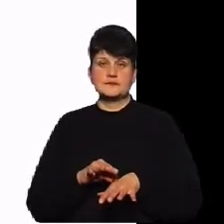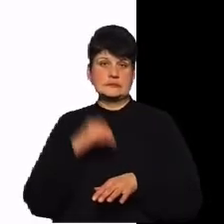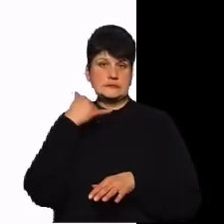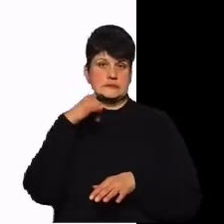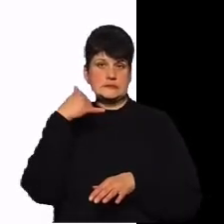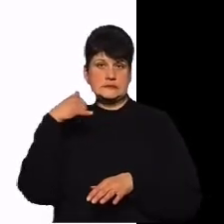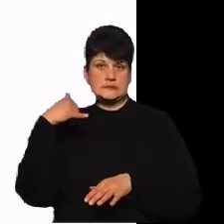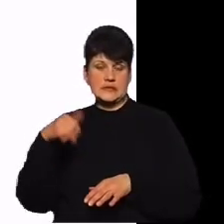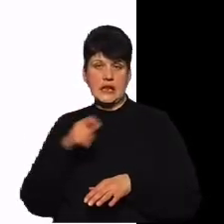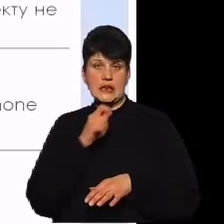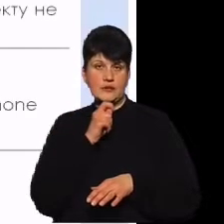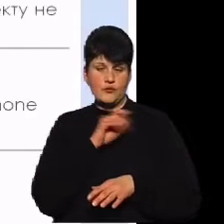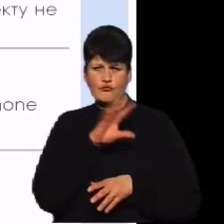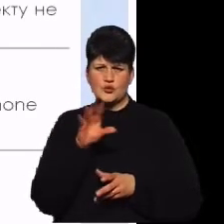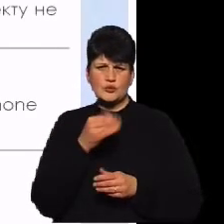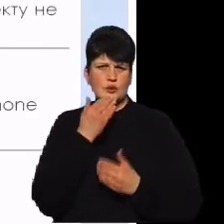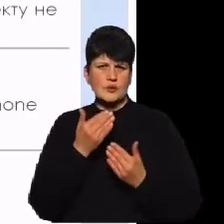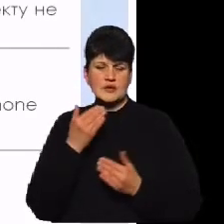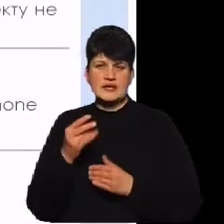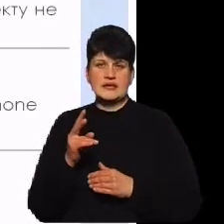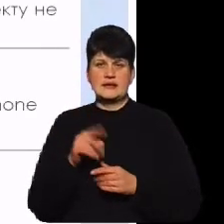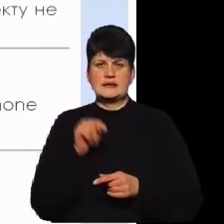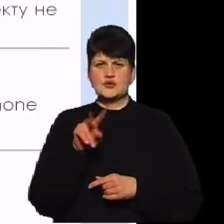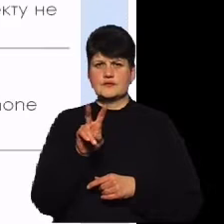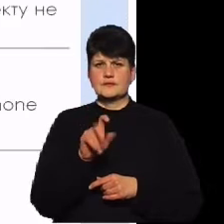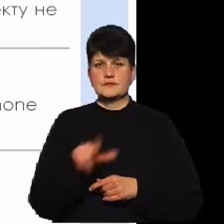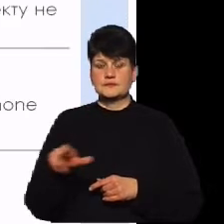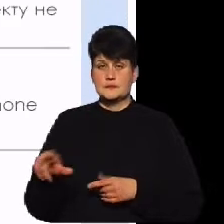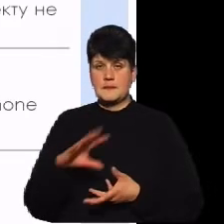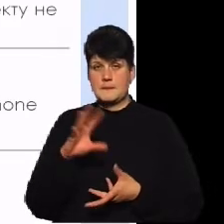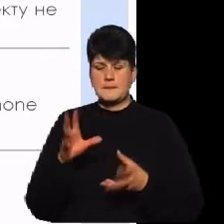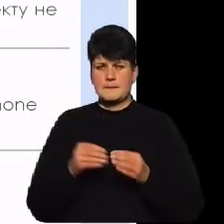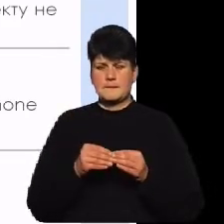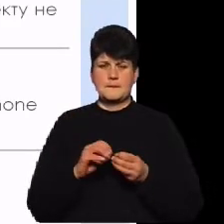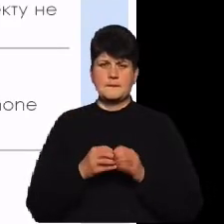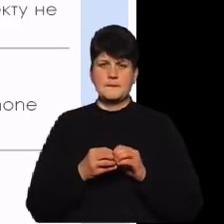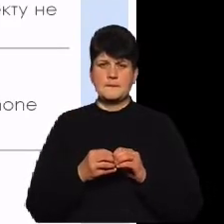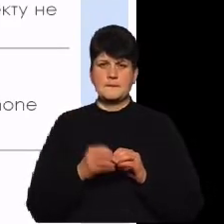інтерв'ю. Всього було опитано 1200 респондентів. Максимальна похибка опитування становить